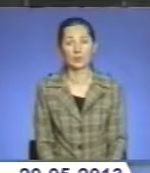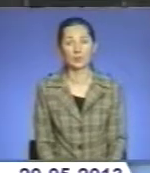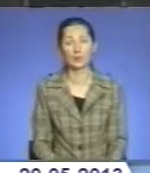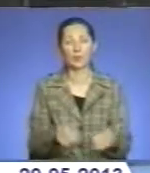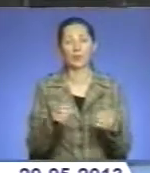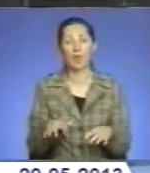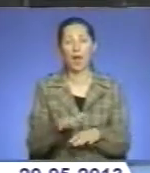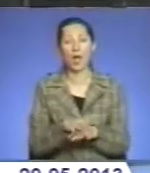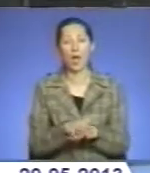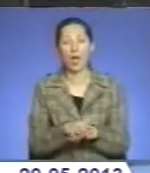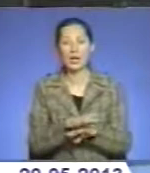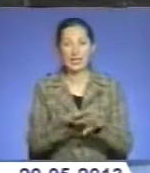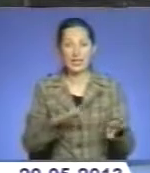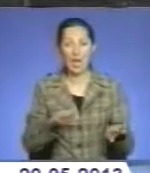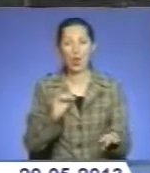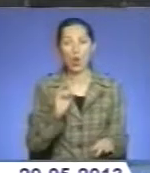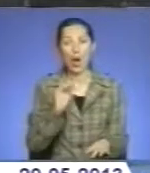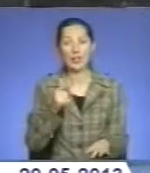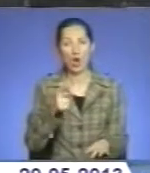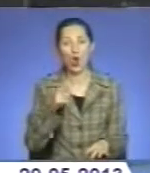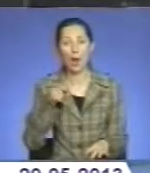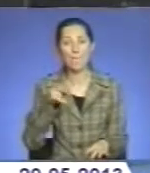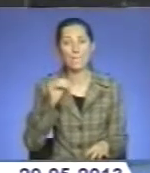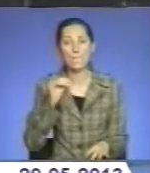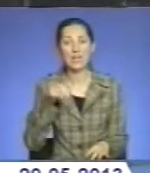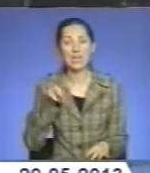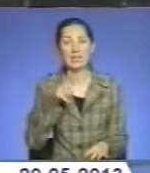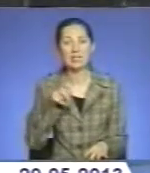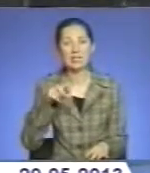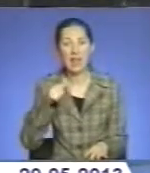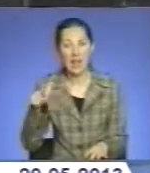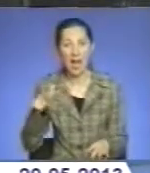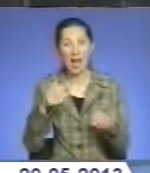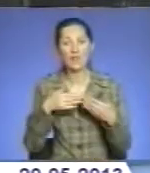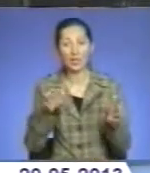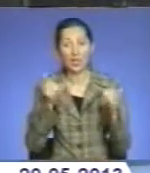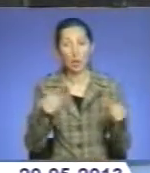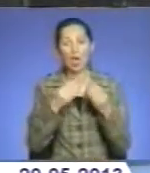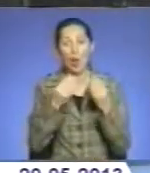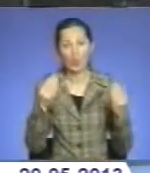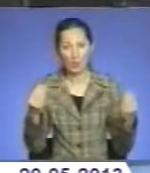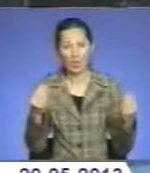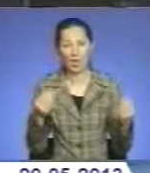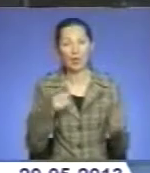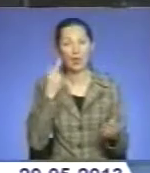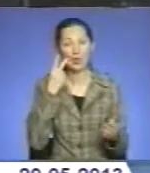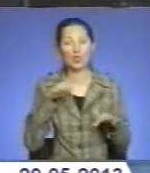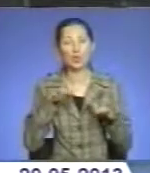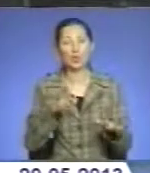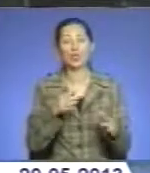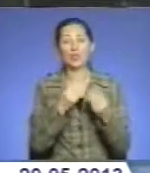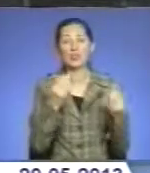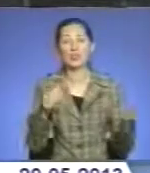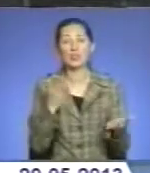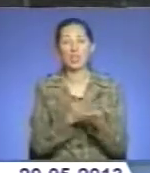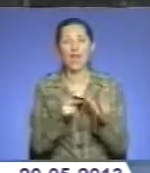Залу Іоанна Георга Пінзеля відкрили сьогодні в обласному краєзнавчому музеї. На постійно діючій виставці представлені 8 робіт майстра